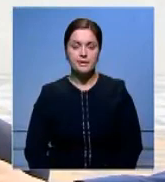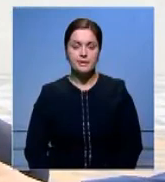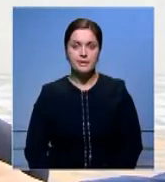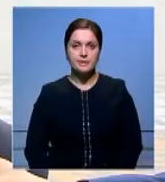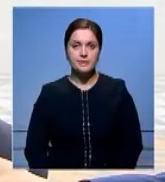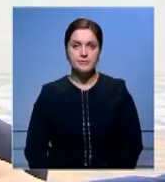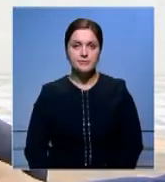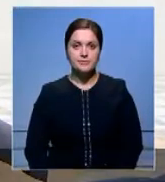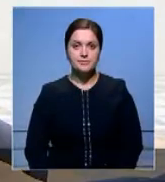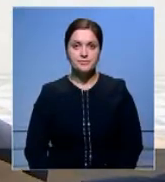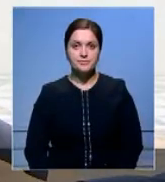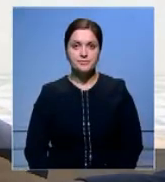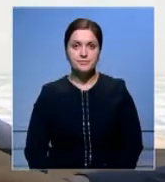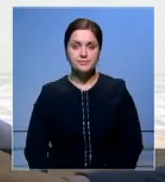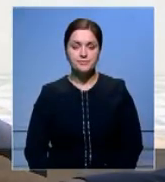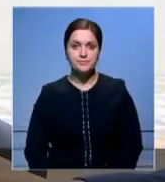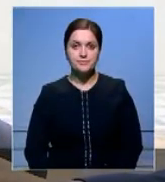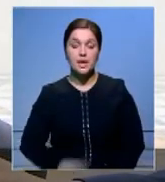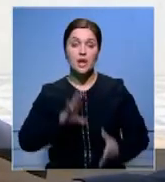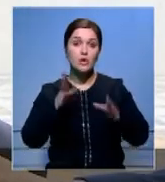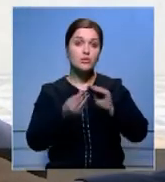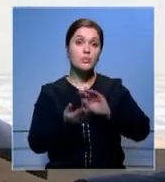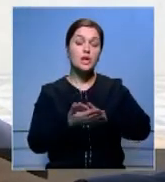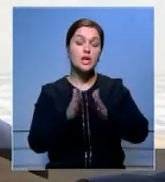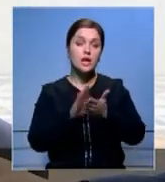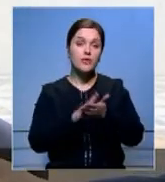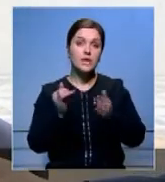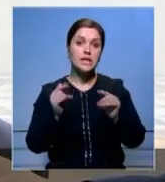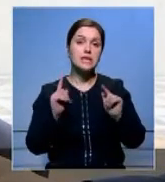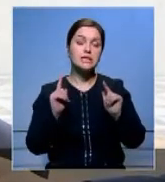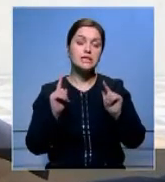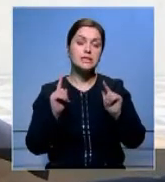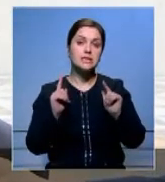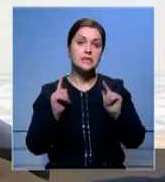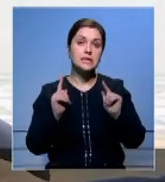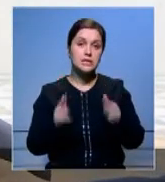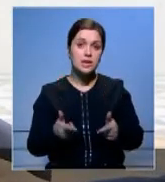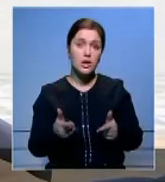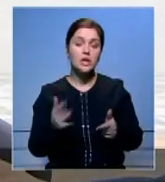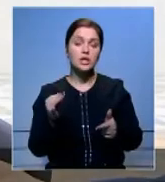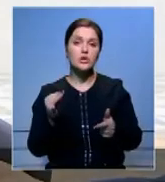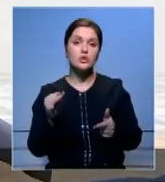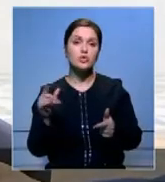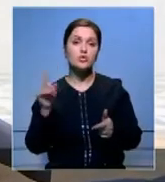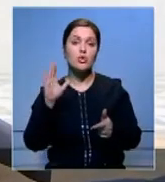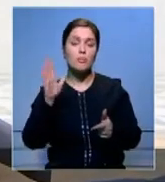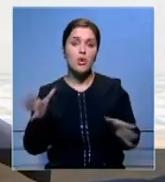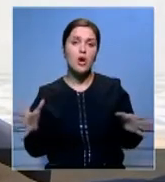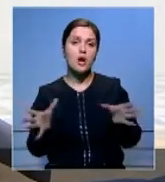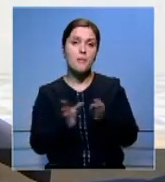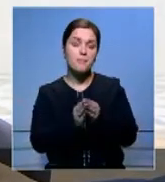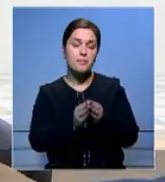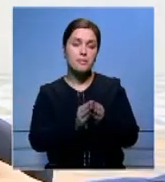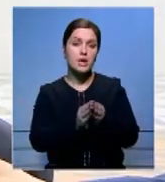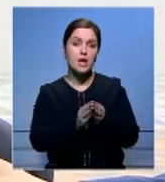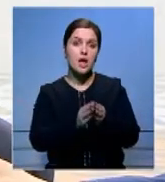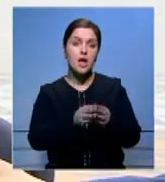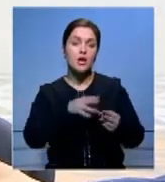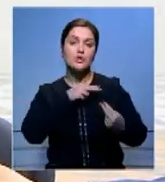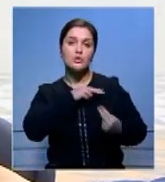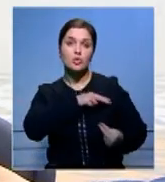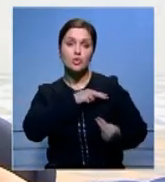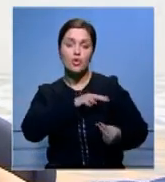Общая сумма, значит, договоров и соглашений и намерений сотрудничества всего